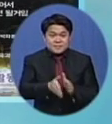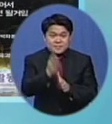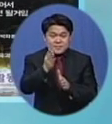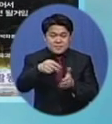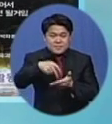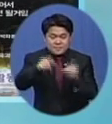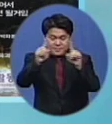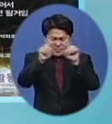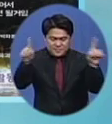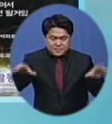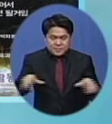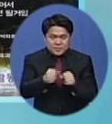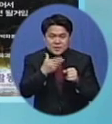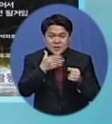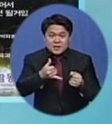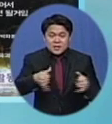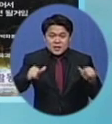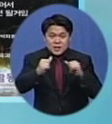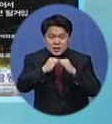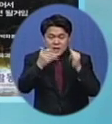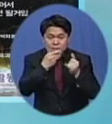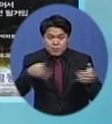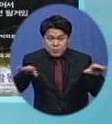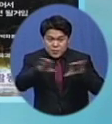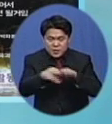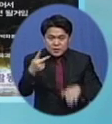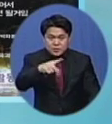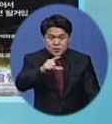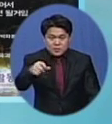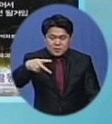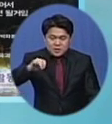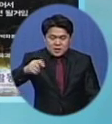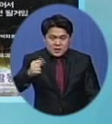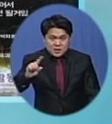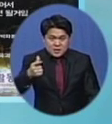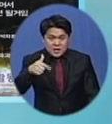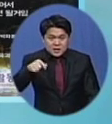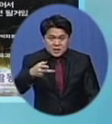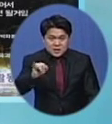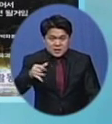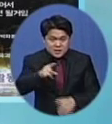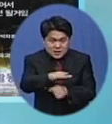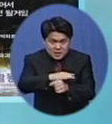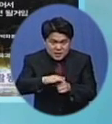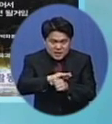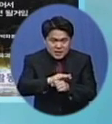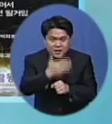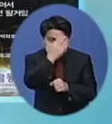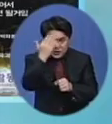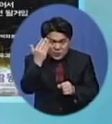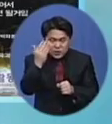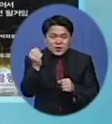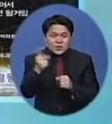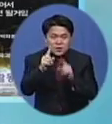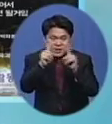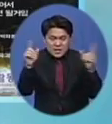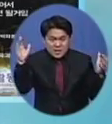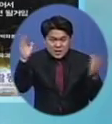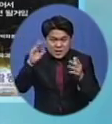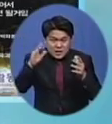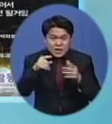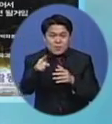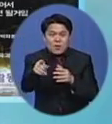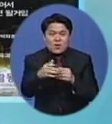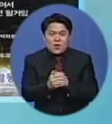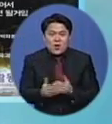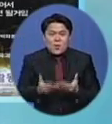서울시립대학교 종합사회복지관에서는 2015 신한 그린의 청소년 환경자원봉사 캠프에 청소년과